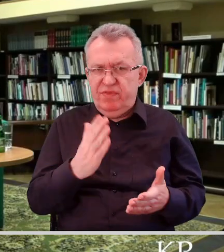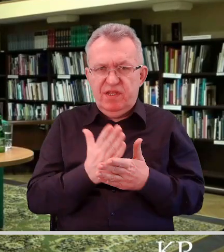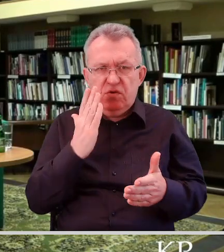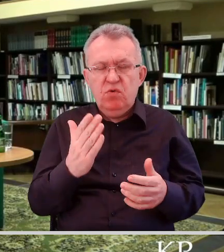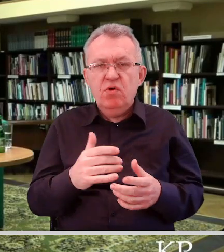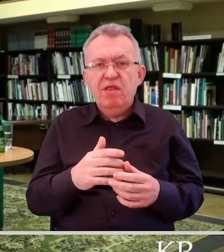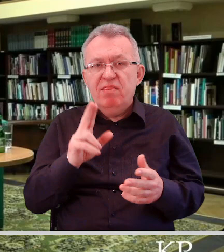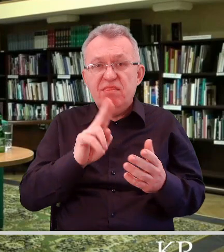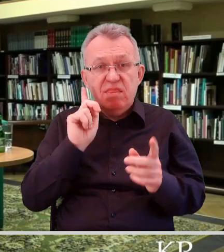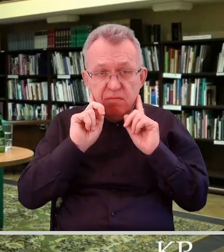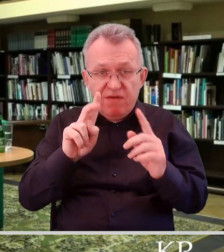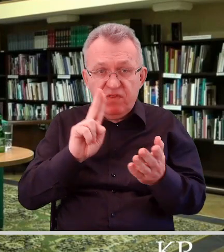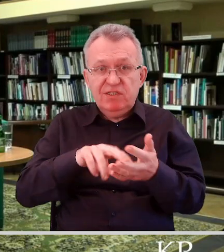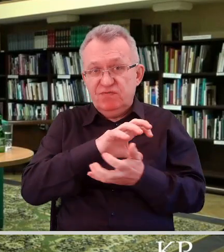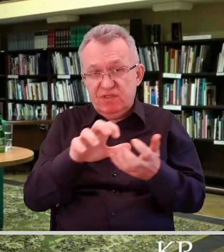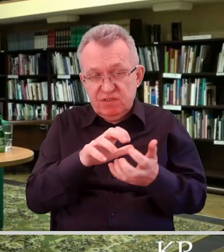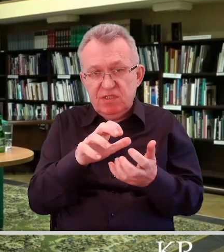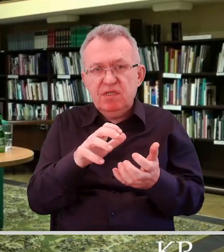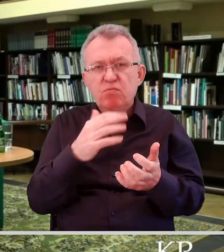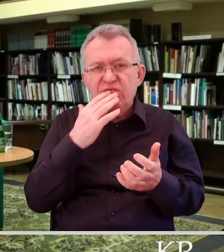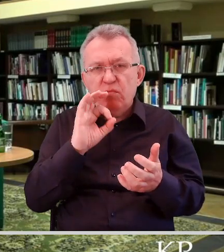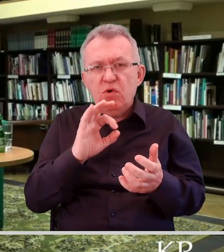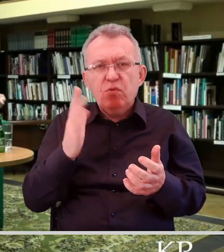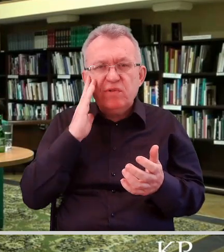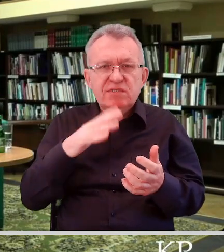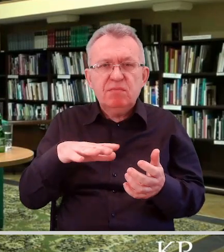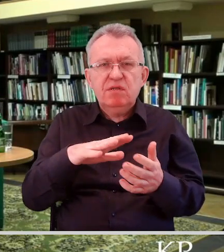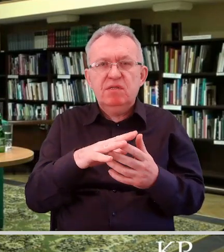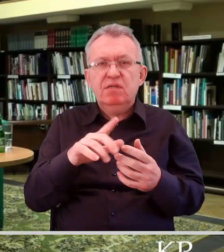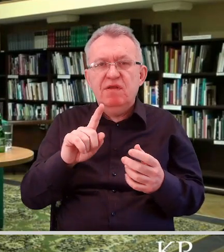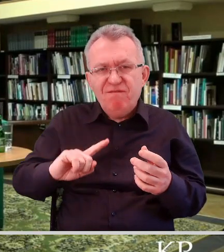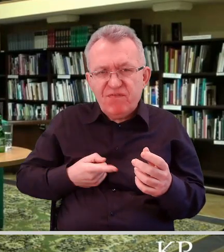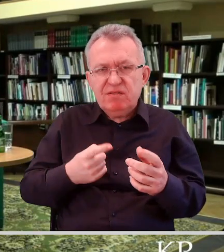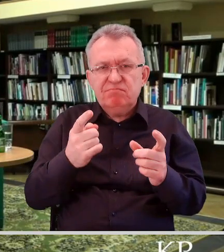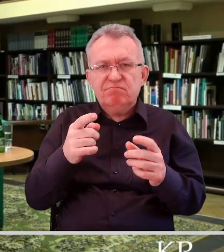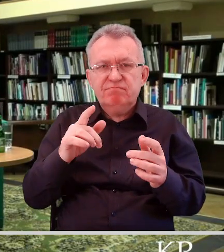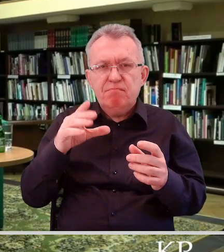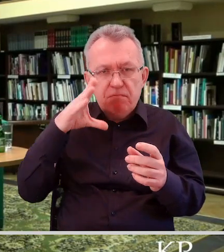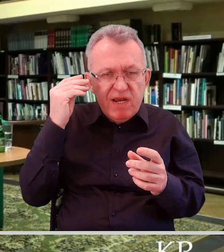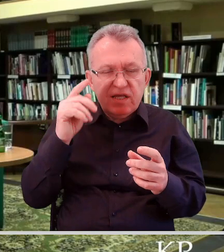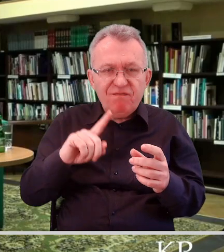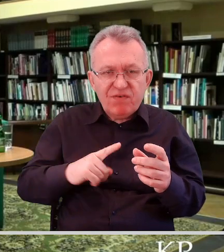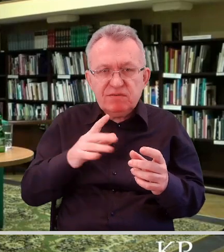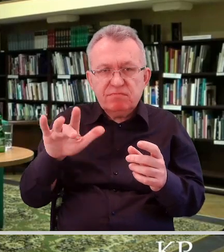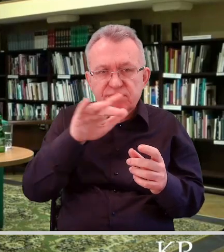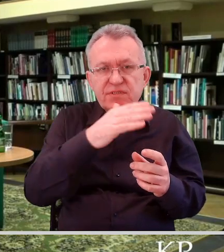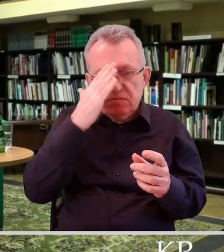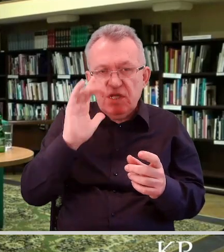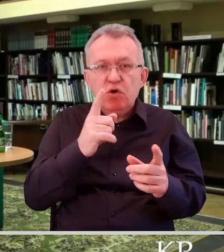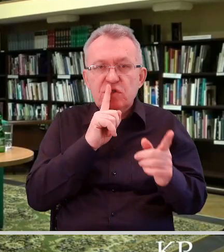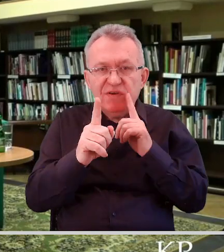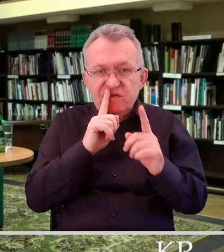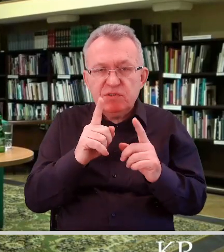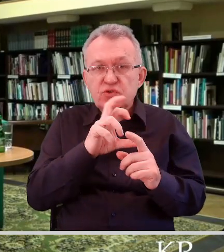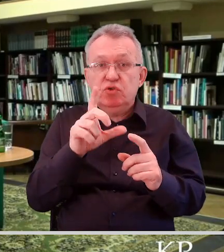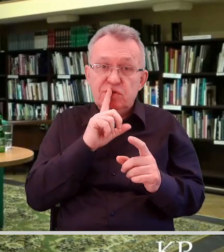tak naprawdę na świecie, ja mówię w tej chwili o tym kręgu, który znam, ten frankofoński krąg w Belgii, we Francji, jak rozmawiałyśmy, czy